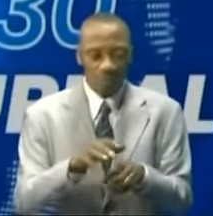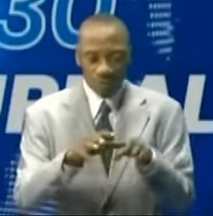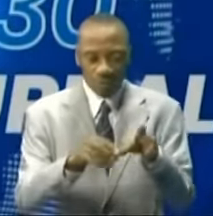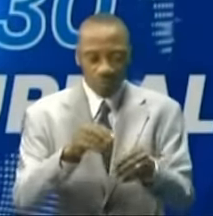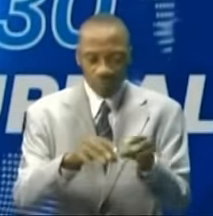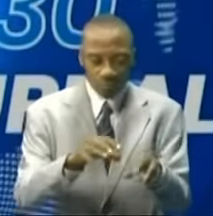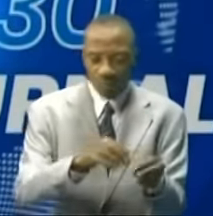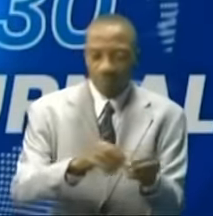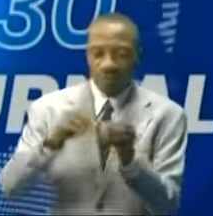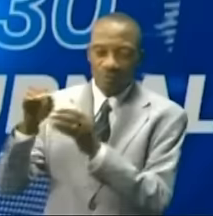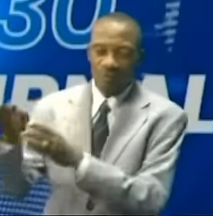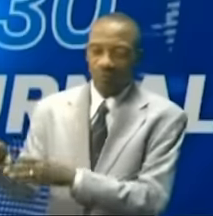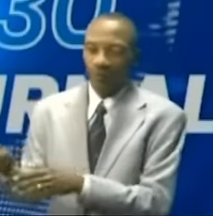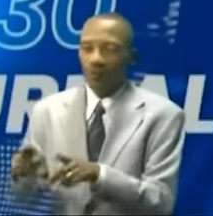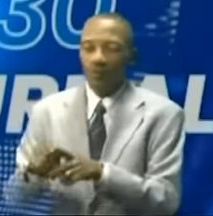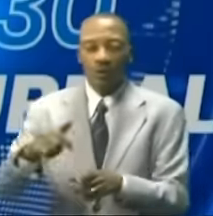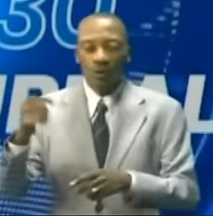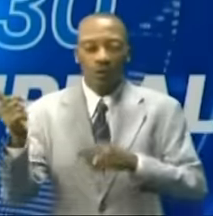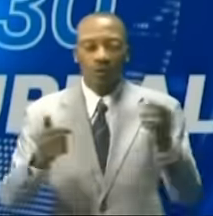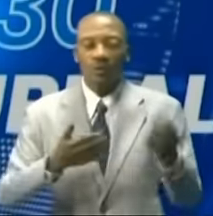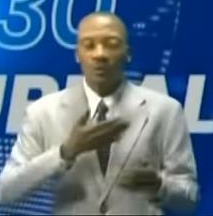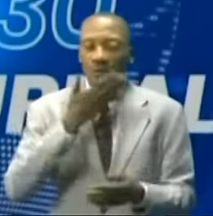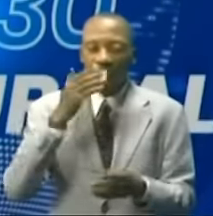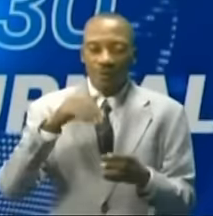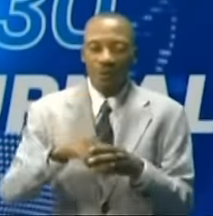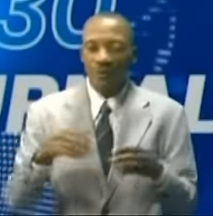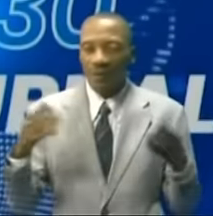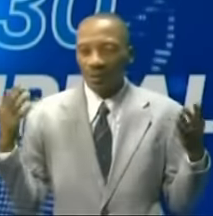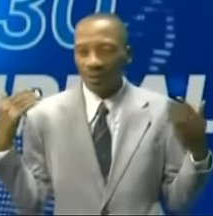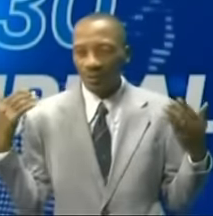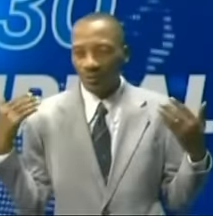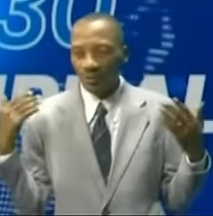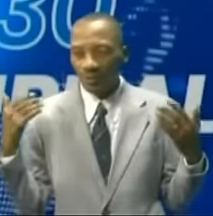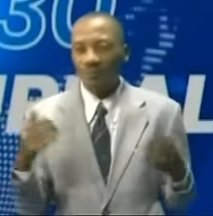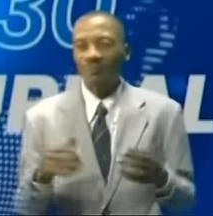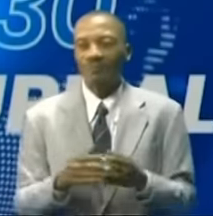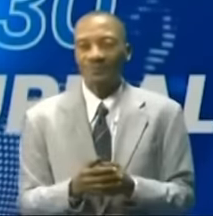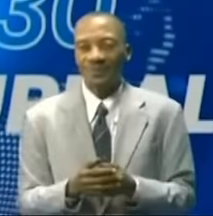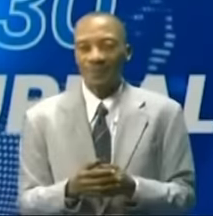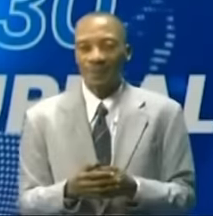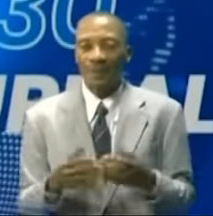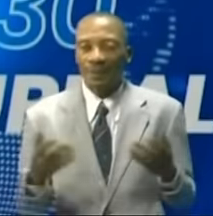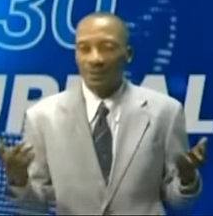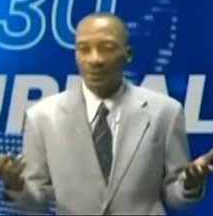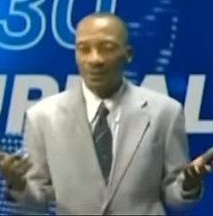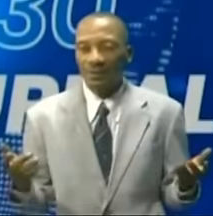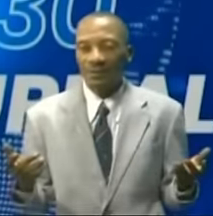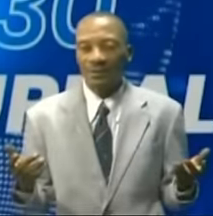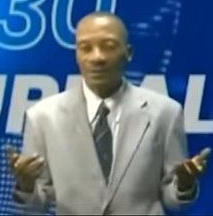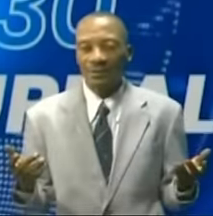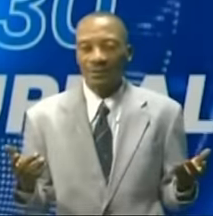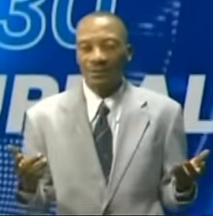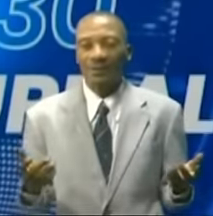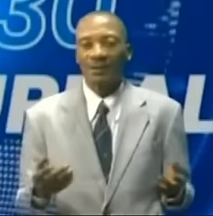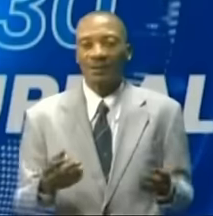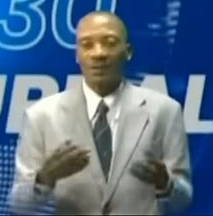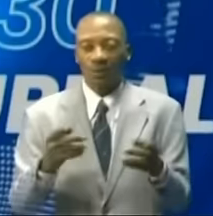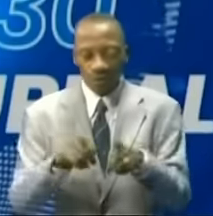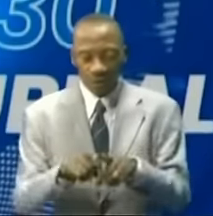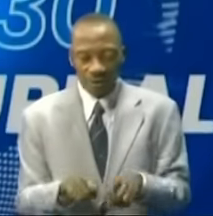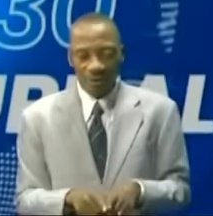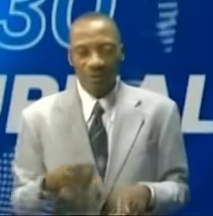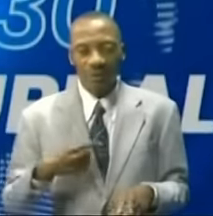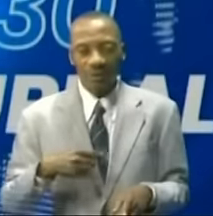aurez dans cette édition. Le gouvernement congolais a décaissé une somme de 10 millions de dollars américains pour renforcer